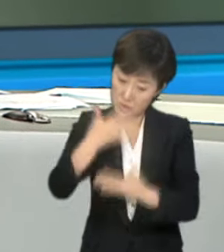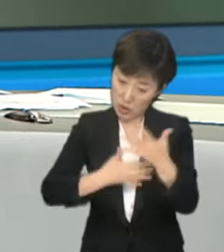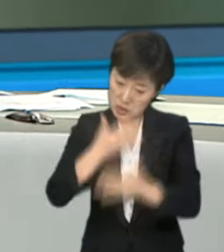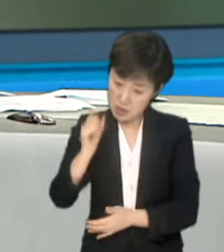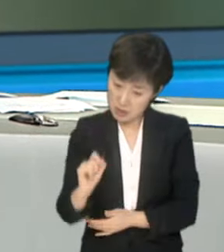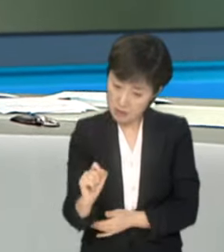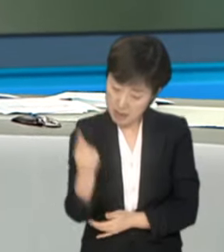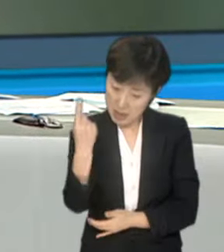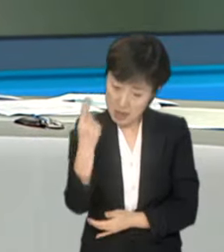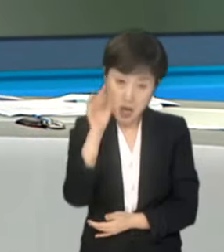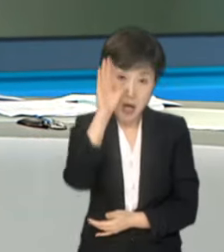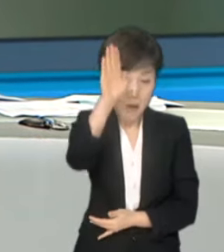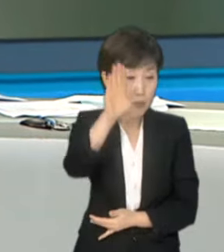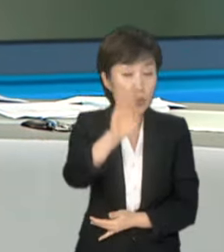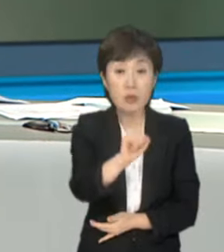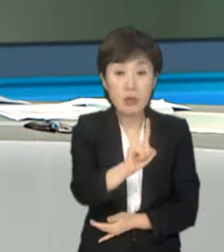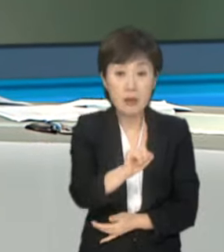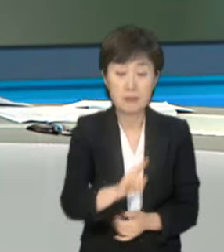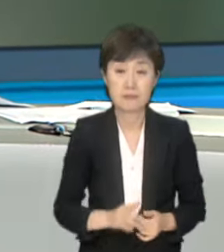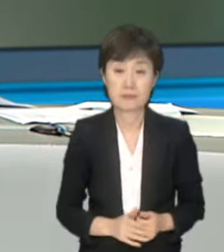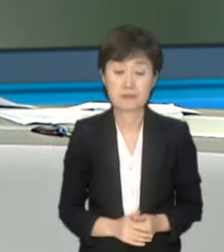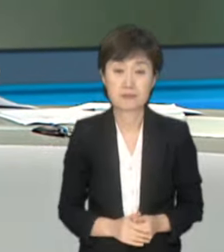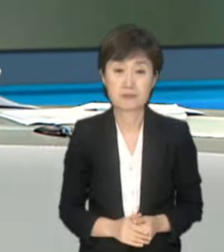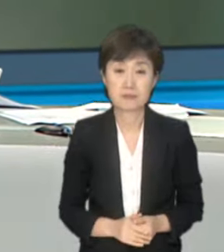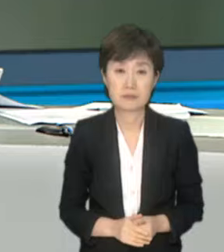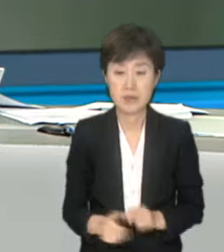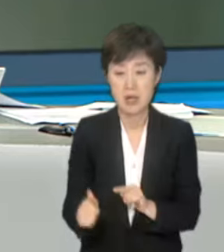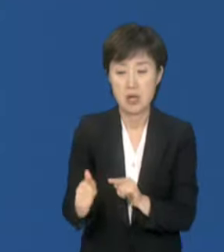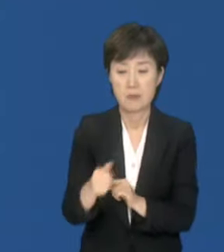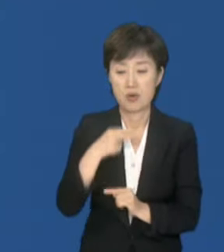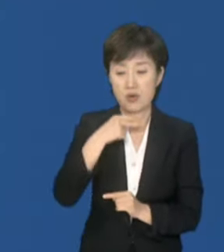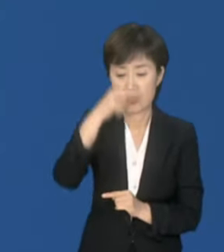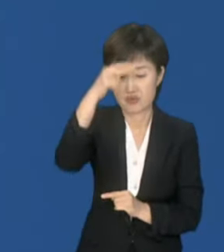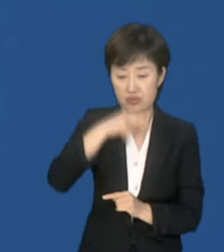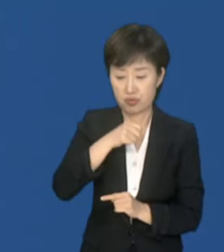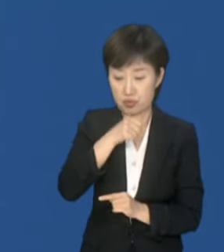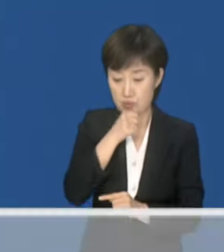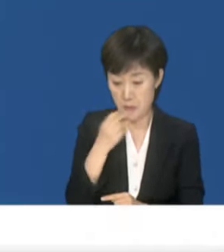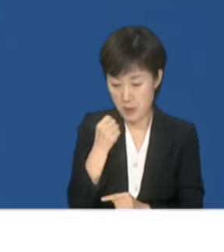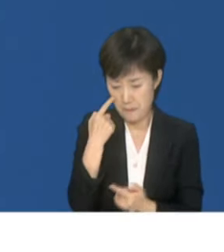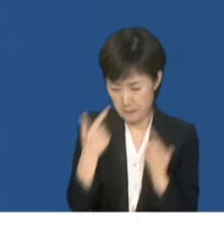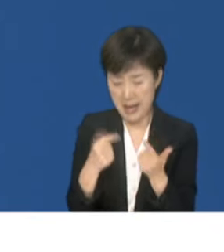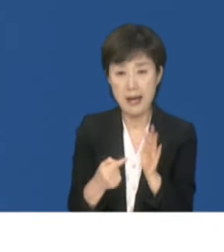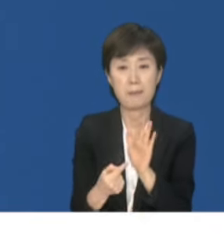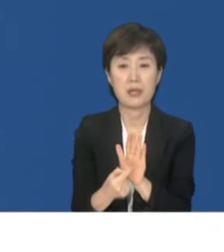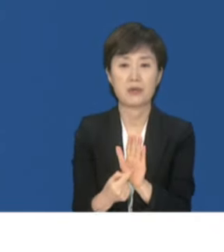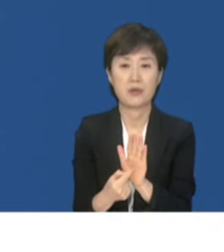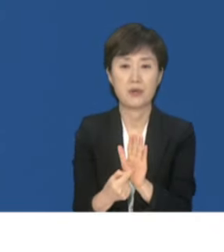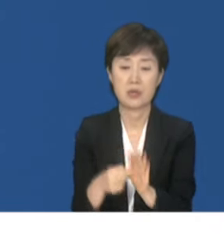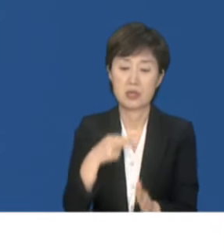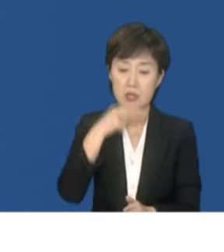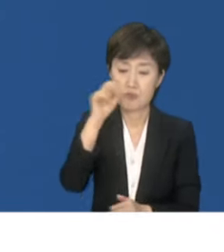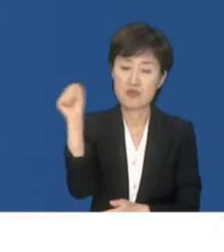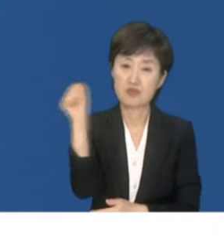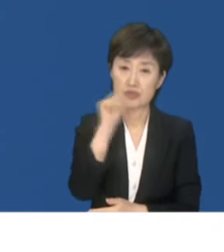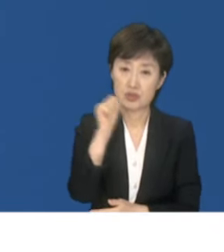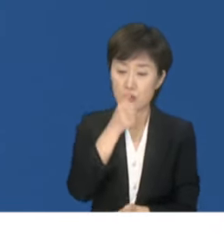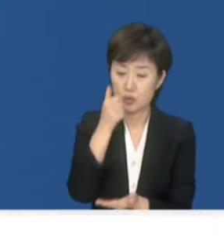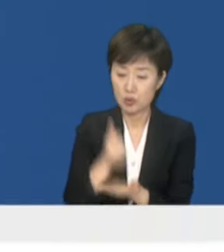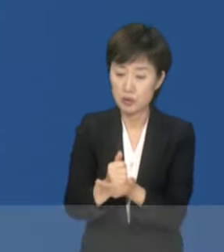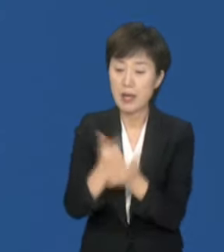경찰 수사에 어떤 역할을 좀 하게 될지 들어보겠습니다. 이미 혈중 알코올 농도 수치가 정확하게 나온 상황이기 때문에 음주운전에 대해서